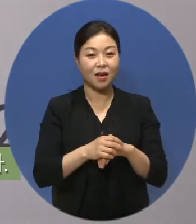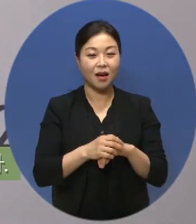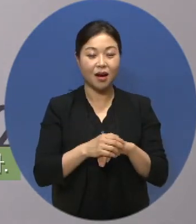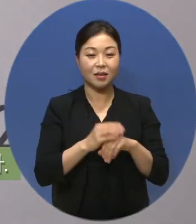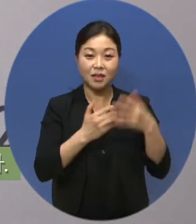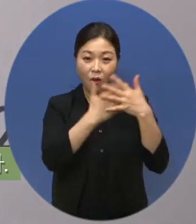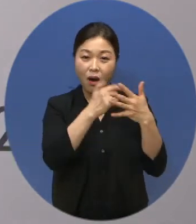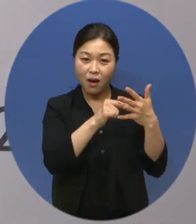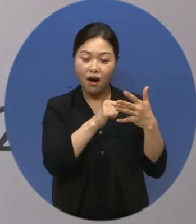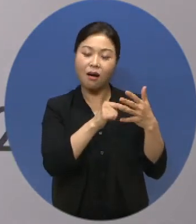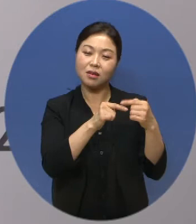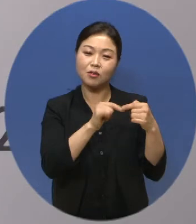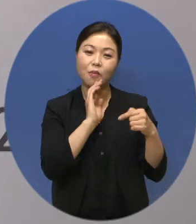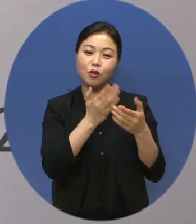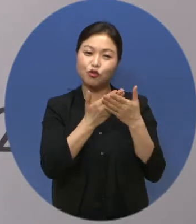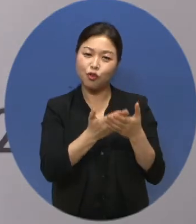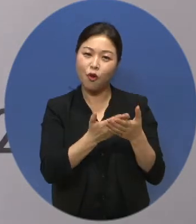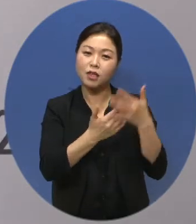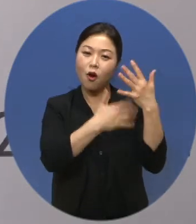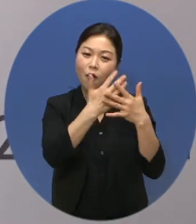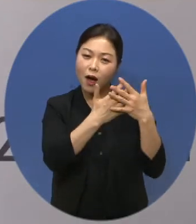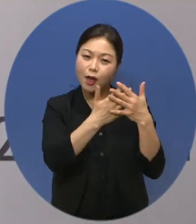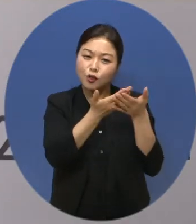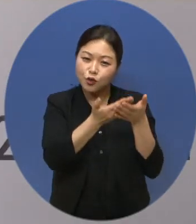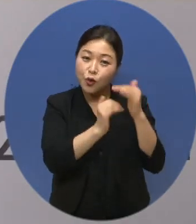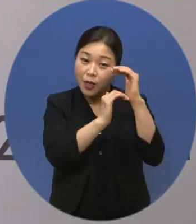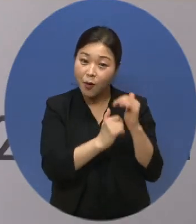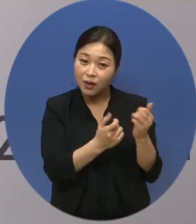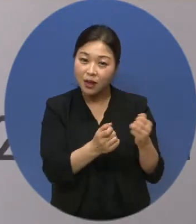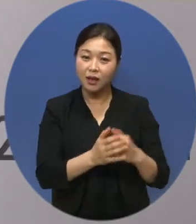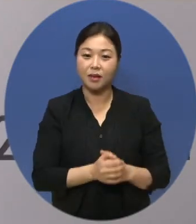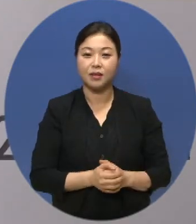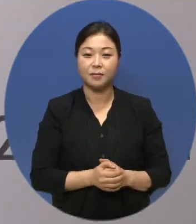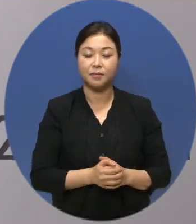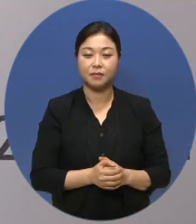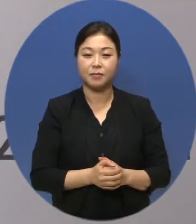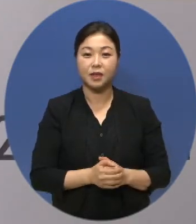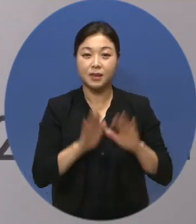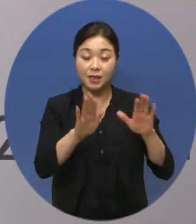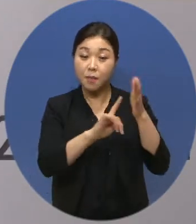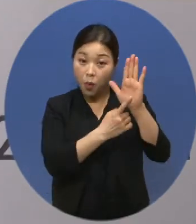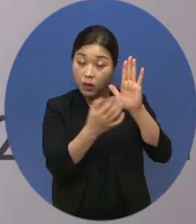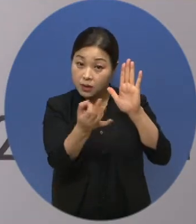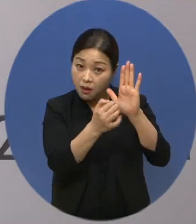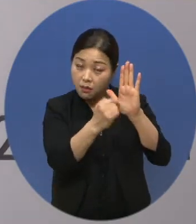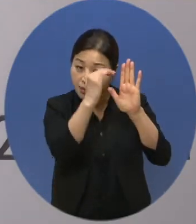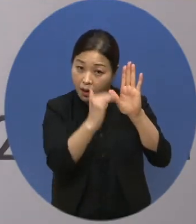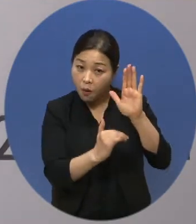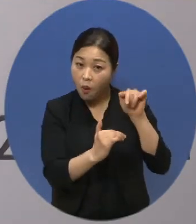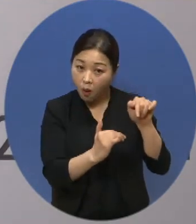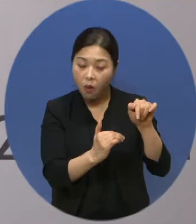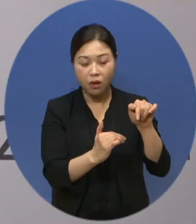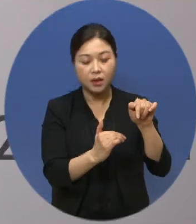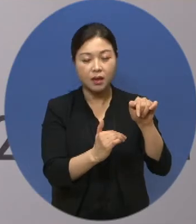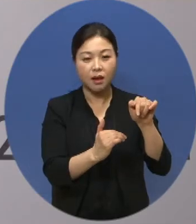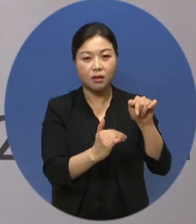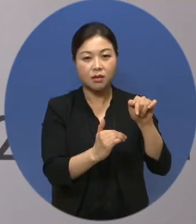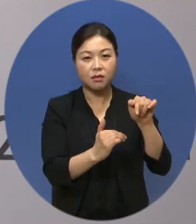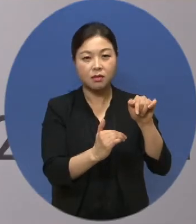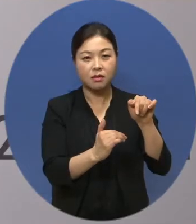하이라이트 맞습니다. 장면 같아서 네. 그랬는데 이제 저도 그걸 어떻게 시작했을까라는 계기도 사실 좀 저도